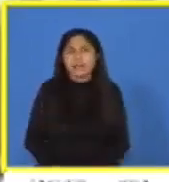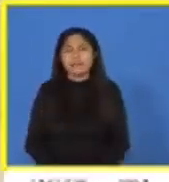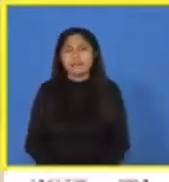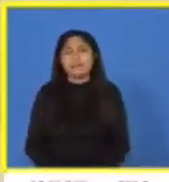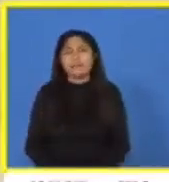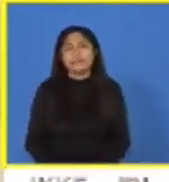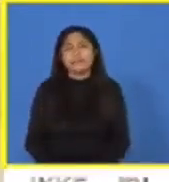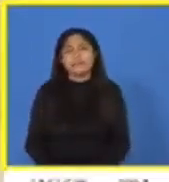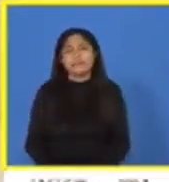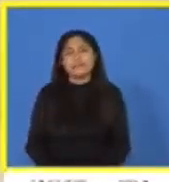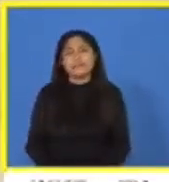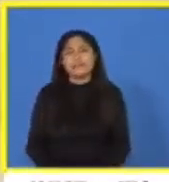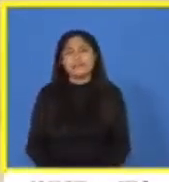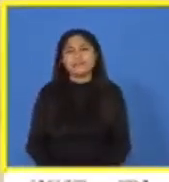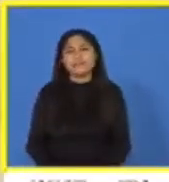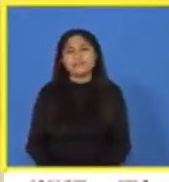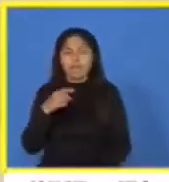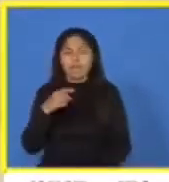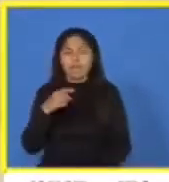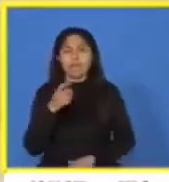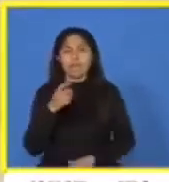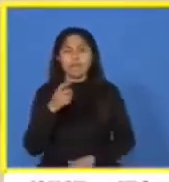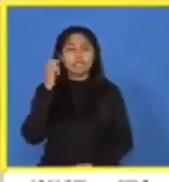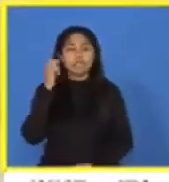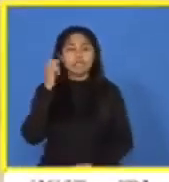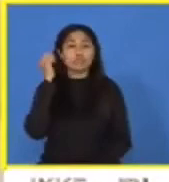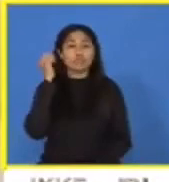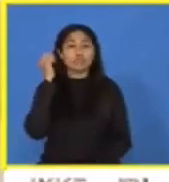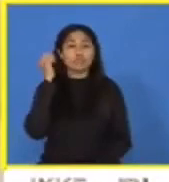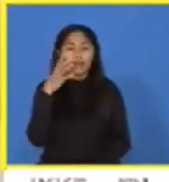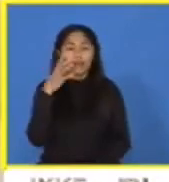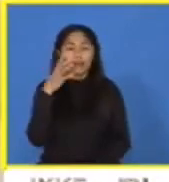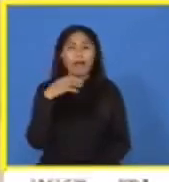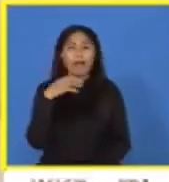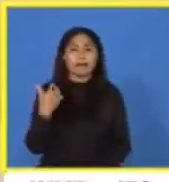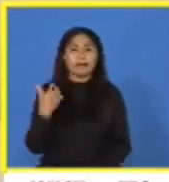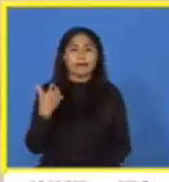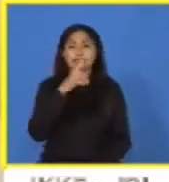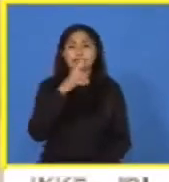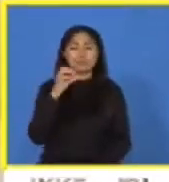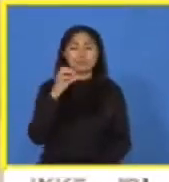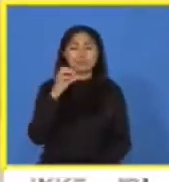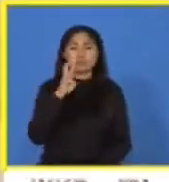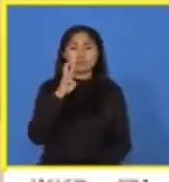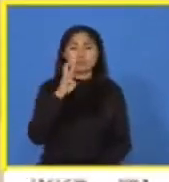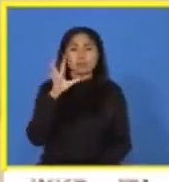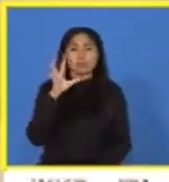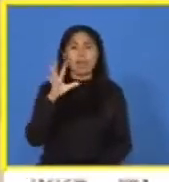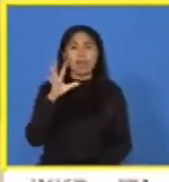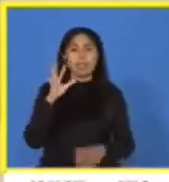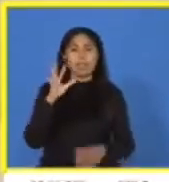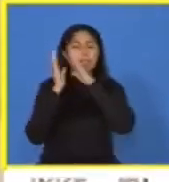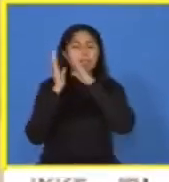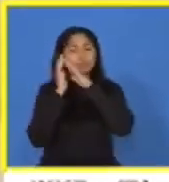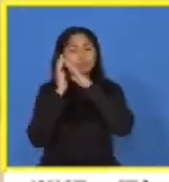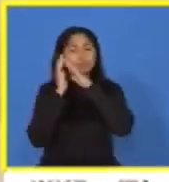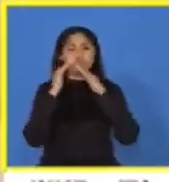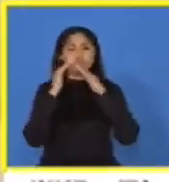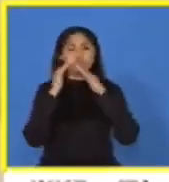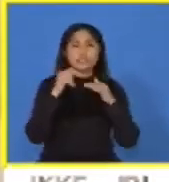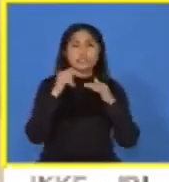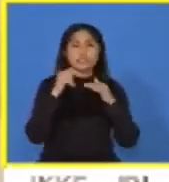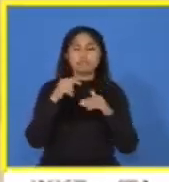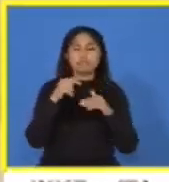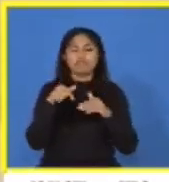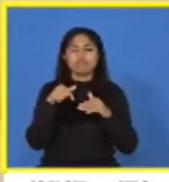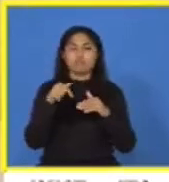kita meyakini bahwa ada 400, seperti Ibu katakan tadi, ada 425 puskesmas di Nusa Tenggara Timur, semuanya sudah memiliki